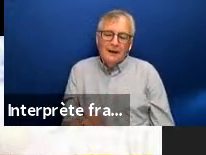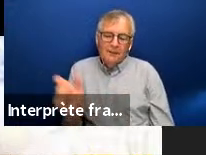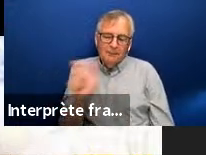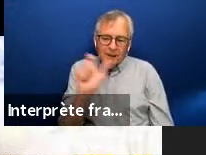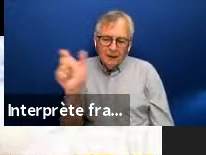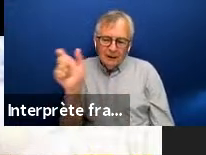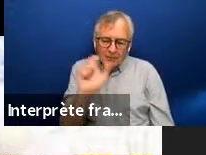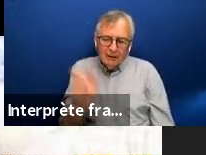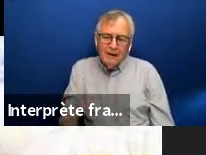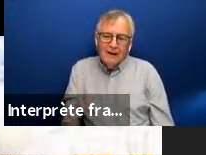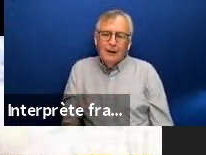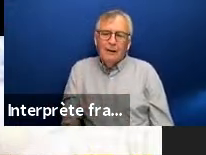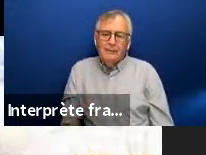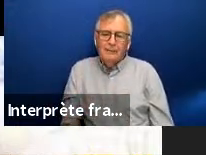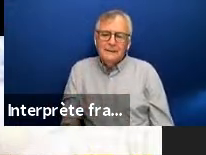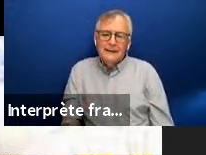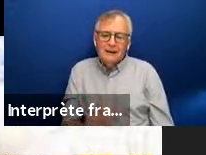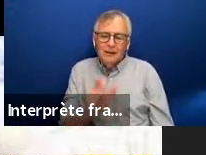présence